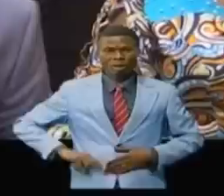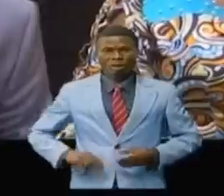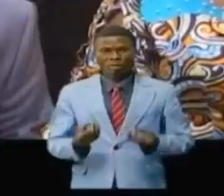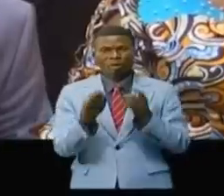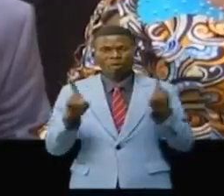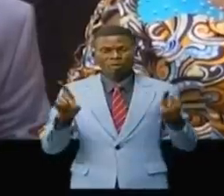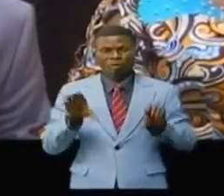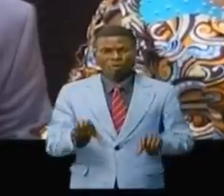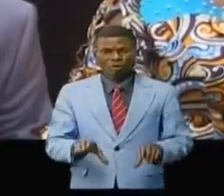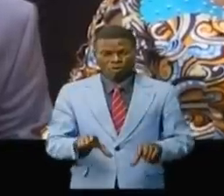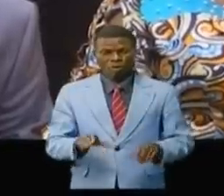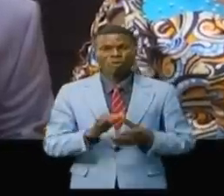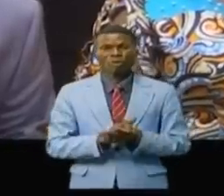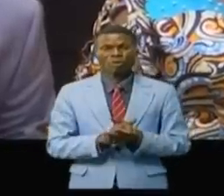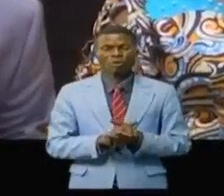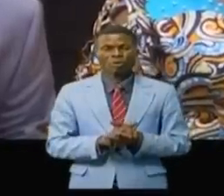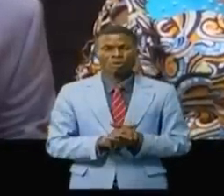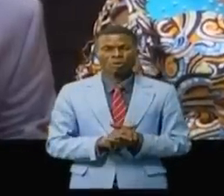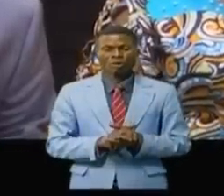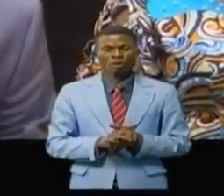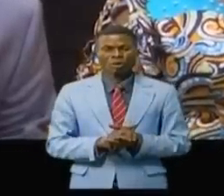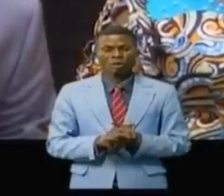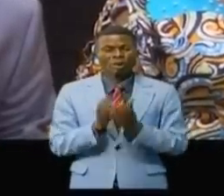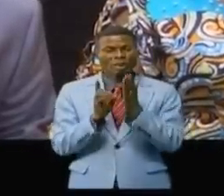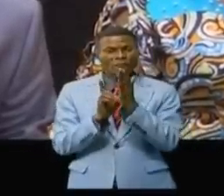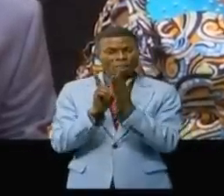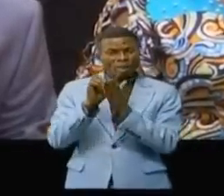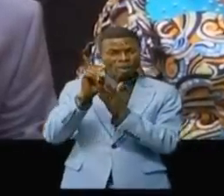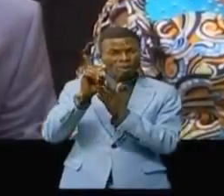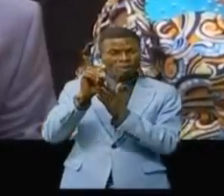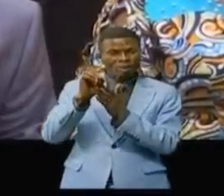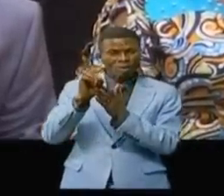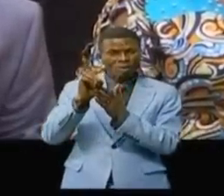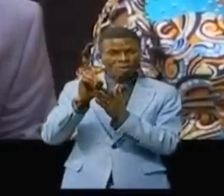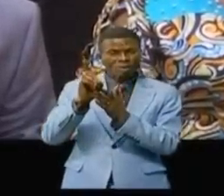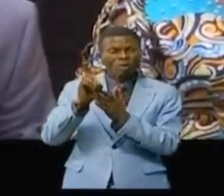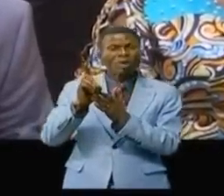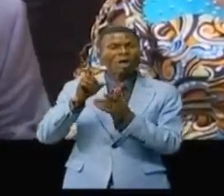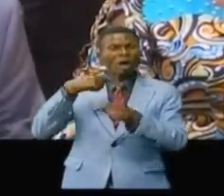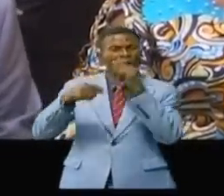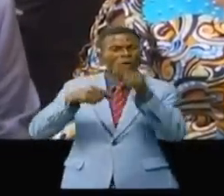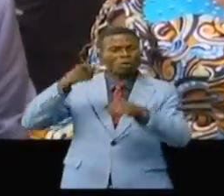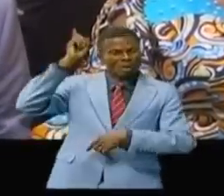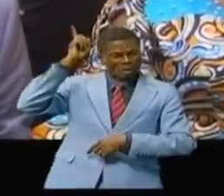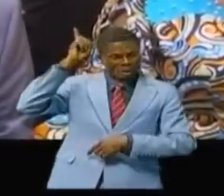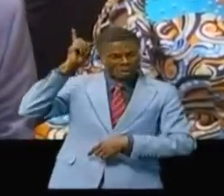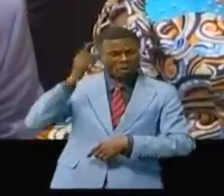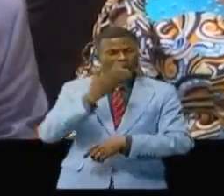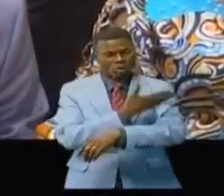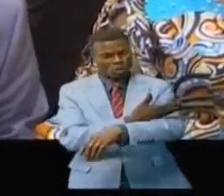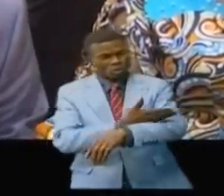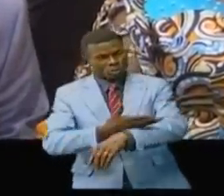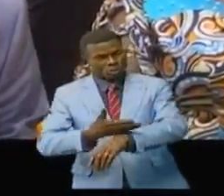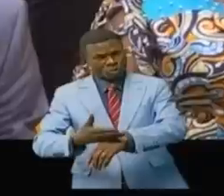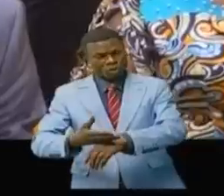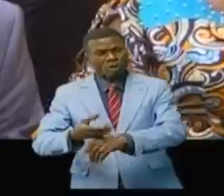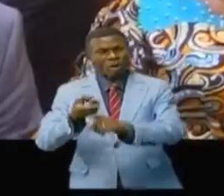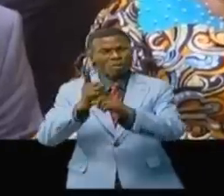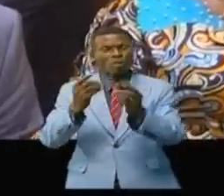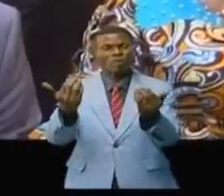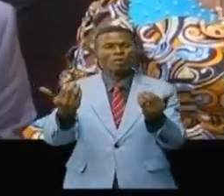Congo, dont le relèvement de sa ruine de plusieurs décennies requiert de la